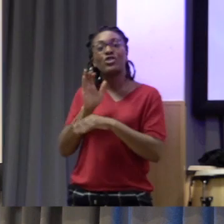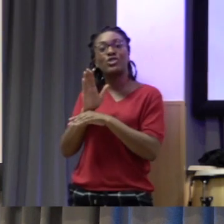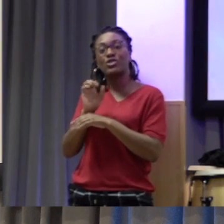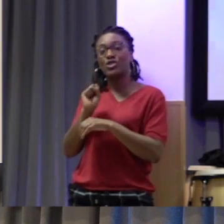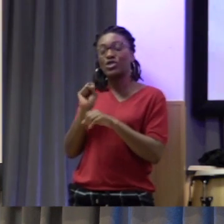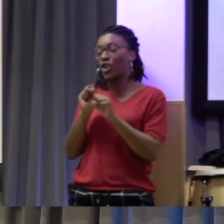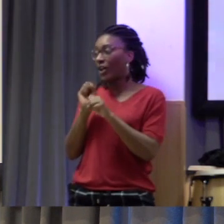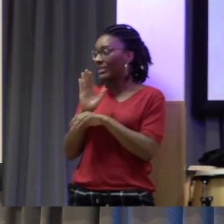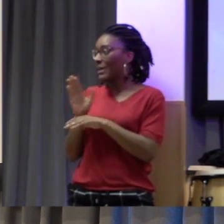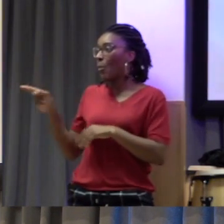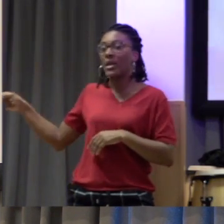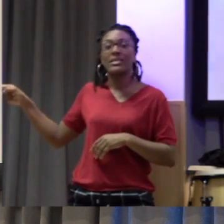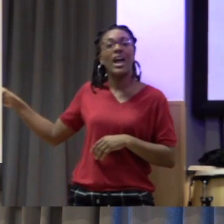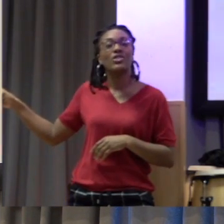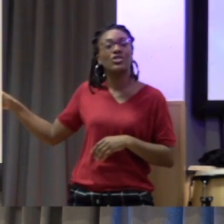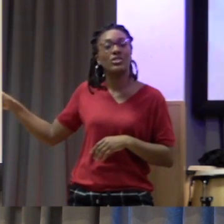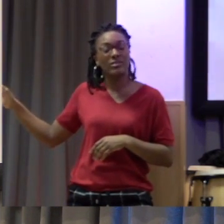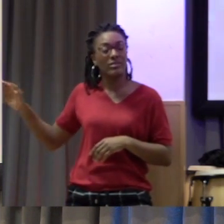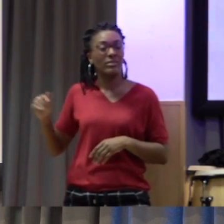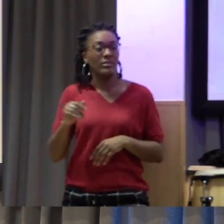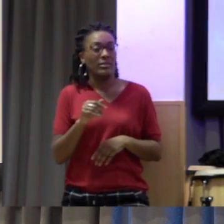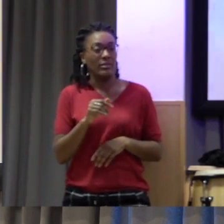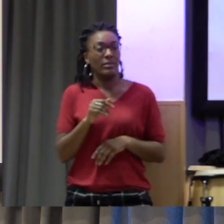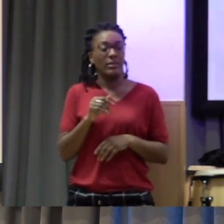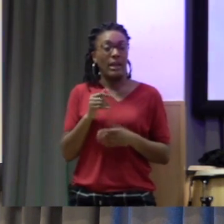de vous est un démon.